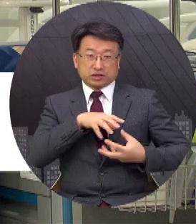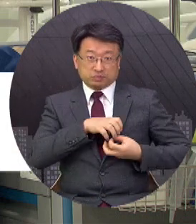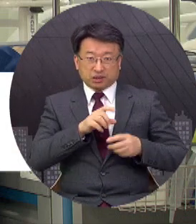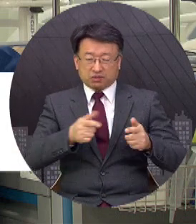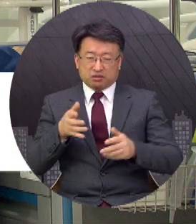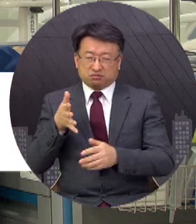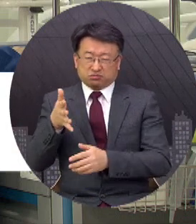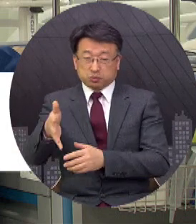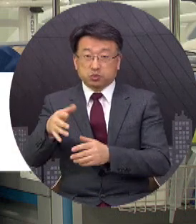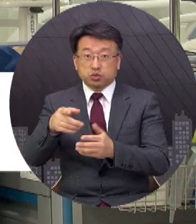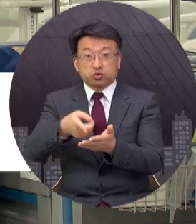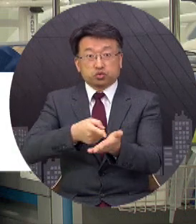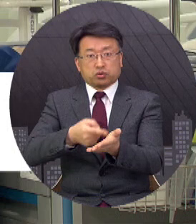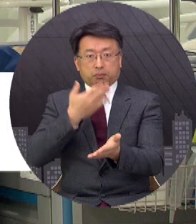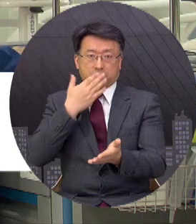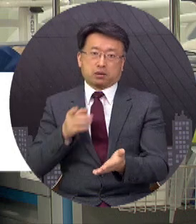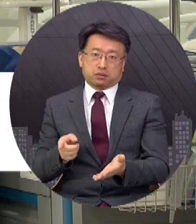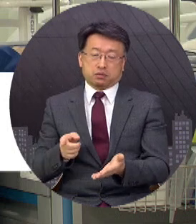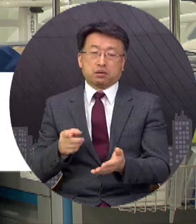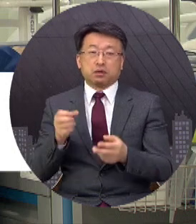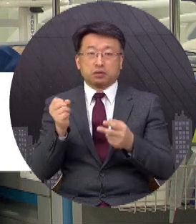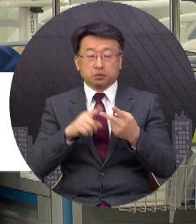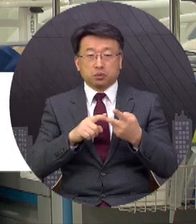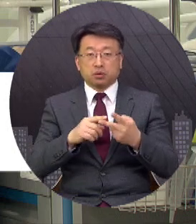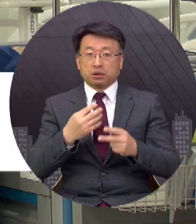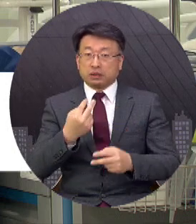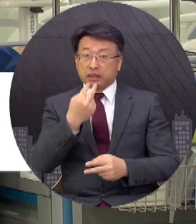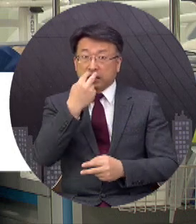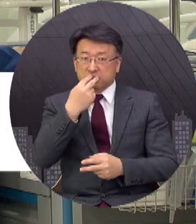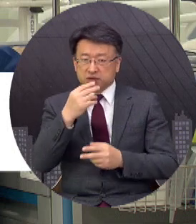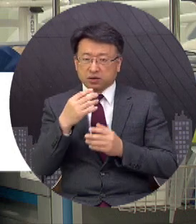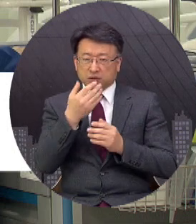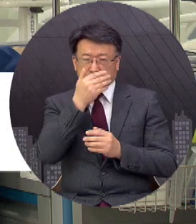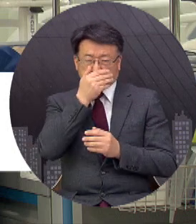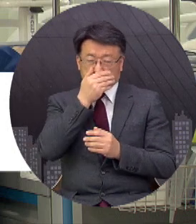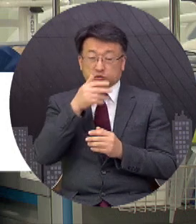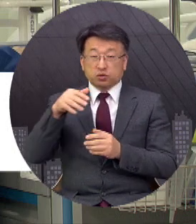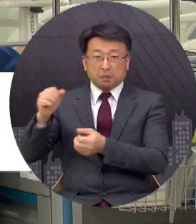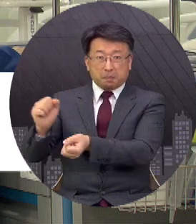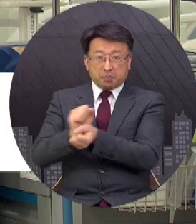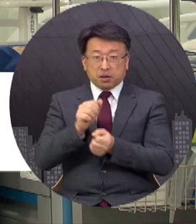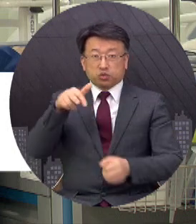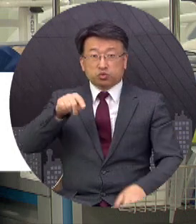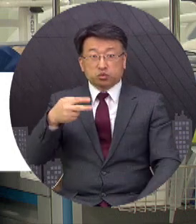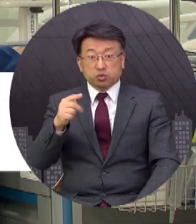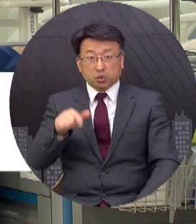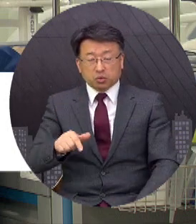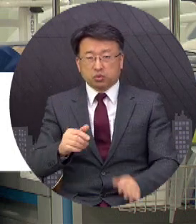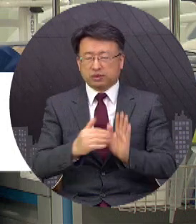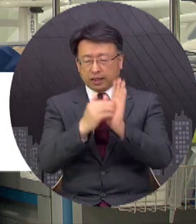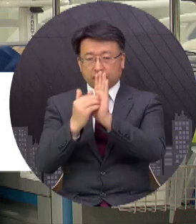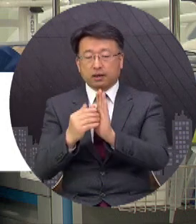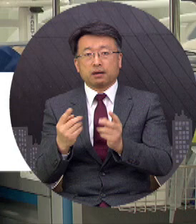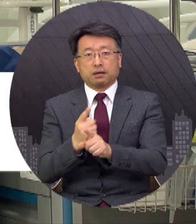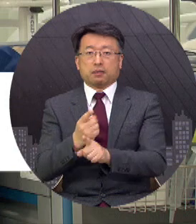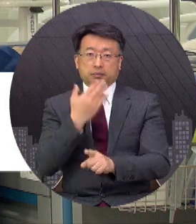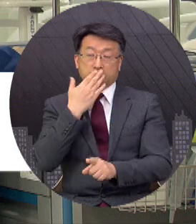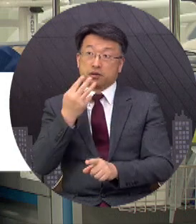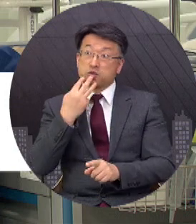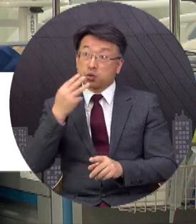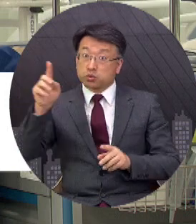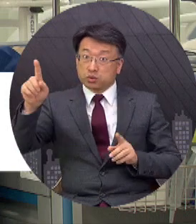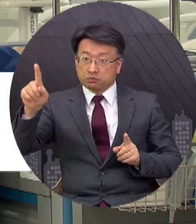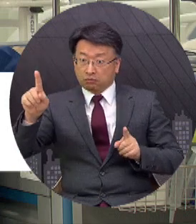중증 응급질환자 수술이 가능하고 가스 중독 등에 대비할 수 있는 시설을 갖췄는데요. 수도권과의 의료 격차를 해소할